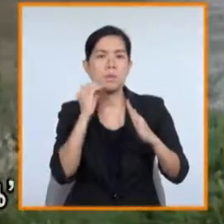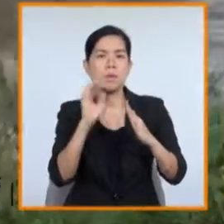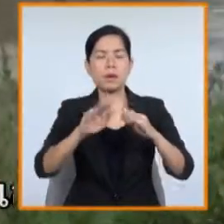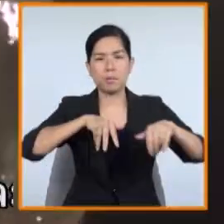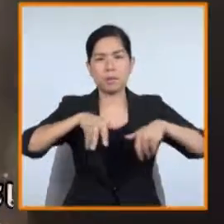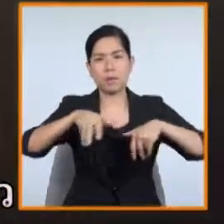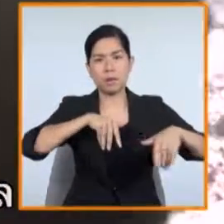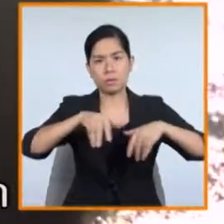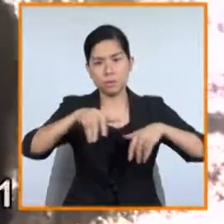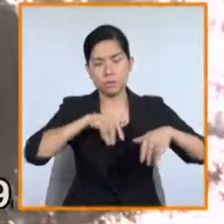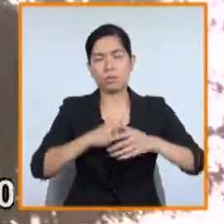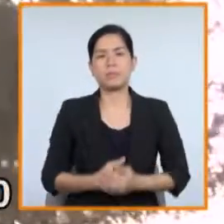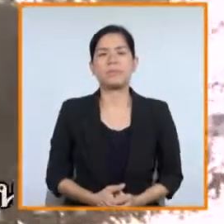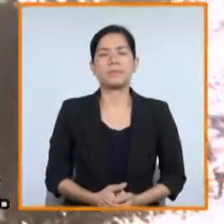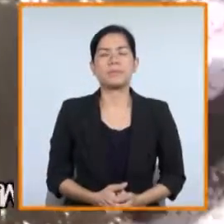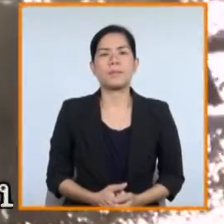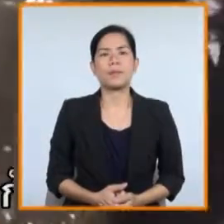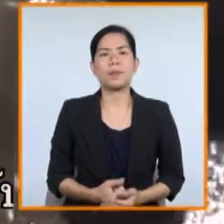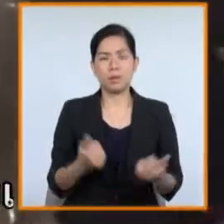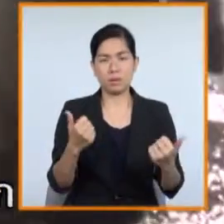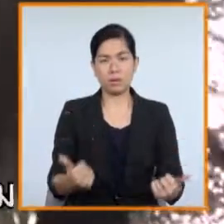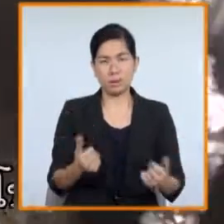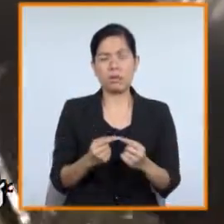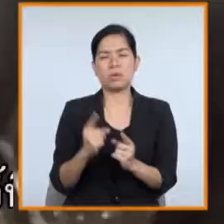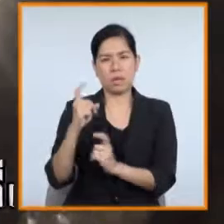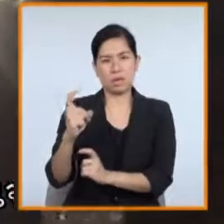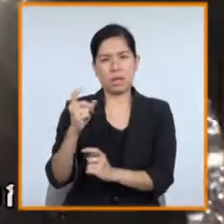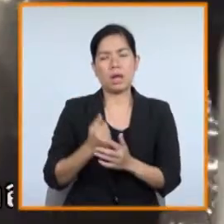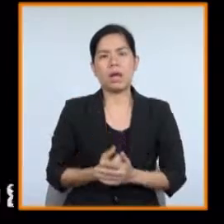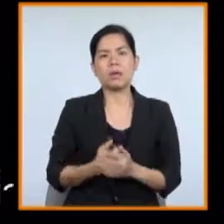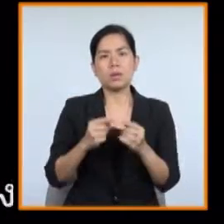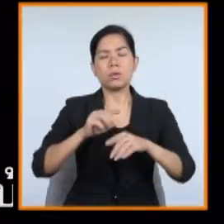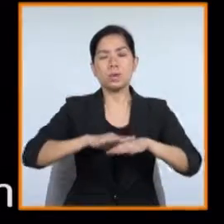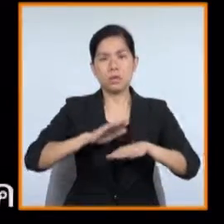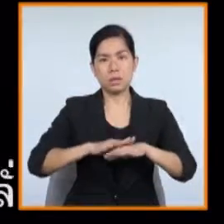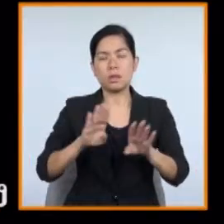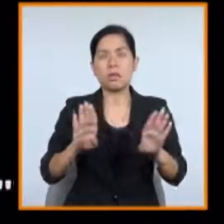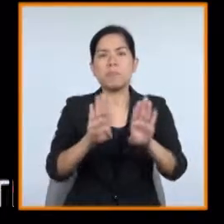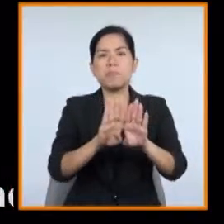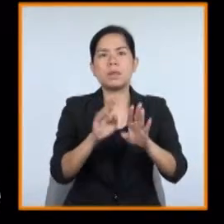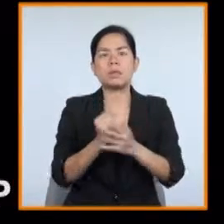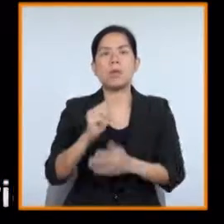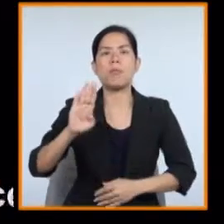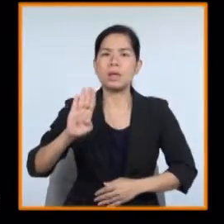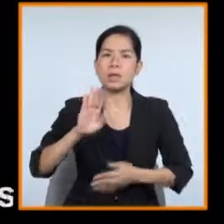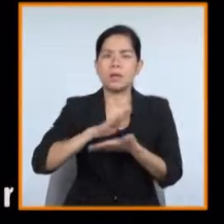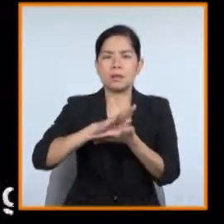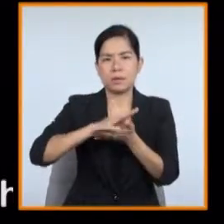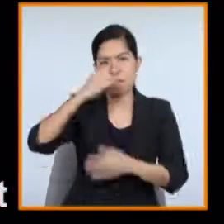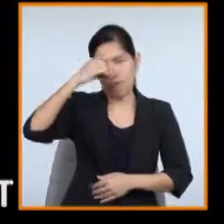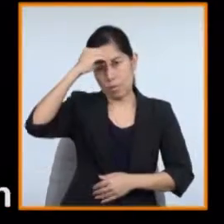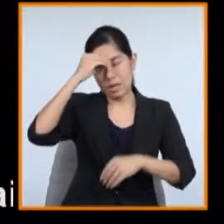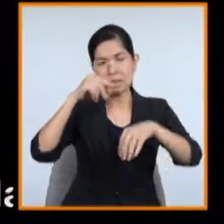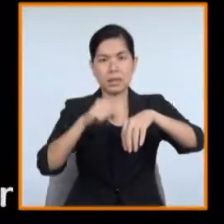ขื่อนระดับกลางแล้วก็ขนาดเล็กแตะระดับอันตรายแล้วนะคะทางการสั่งปิดบริษัทโรงเรียนแล้วก็สถานที่ท่องเที่ยวชั่วครา